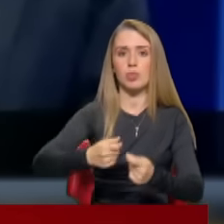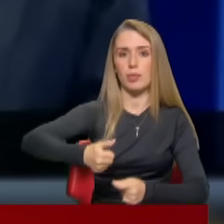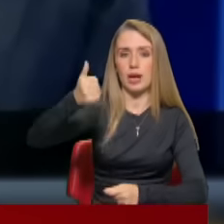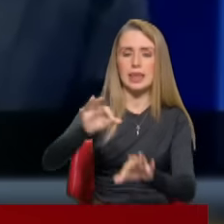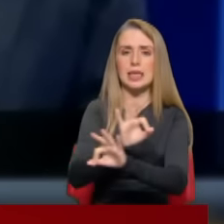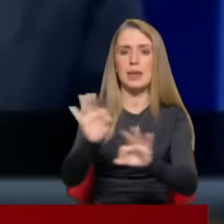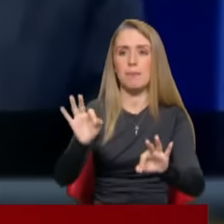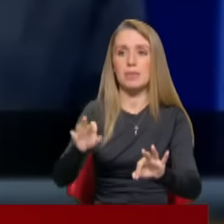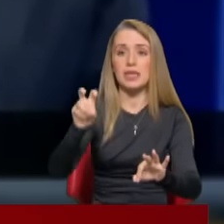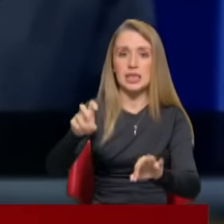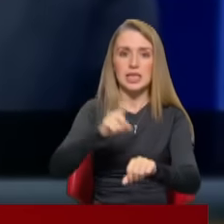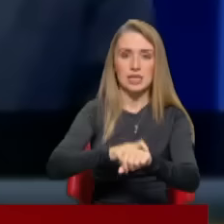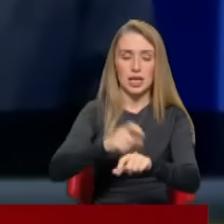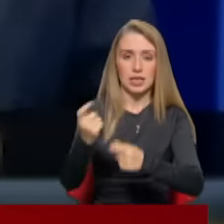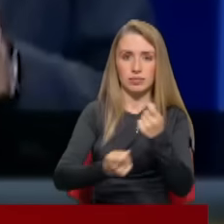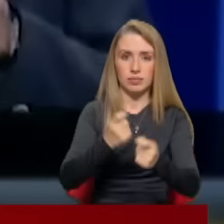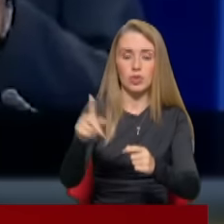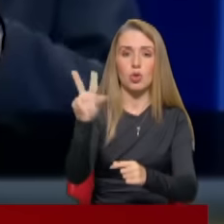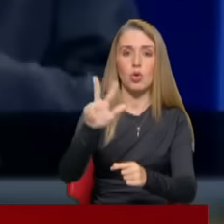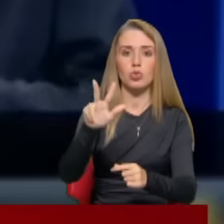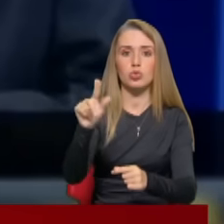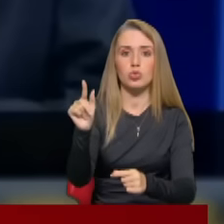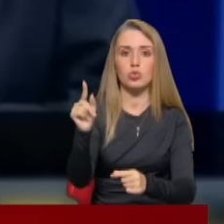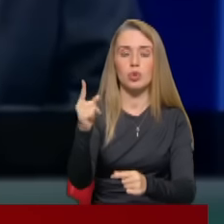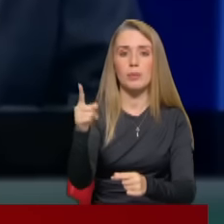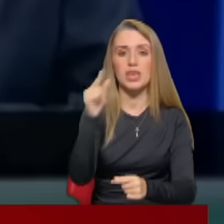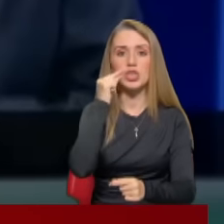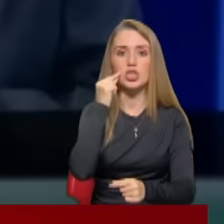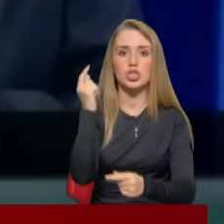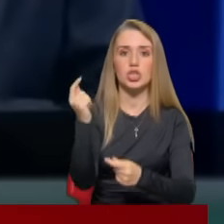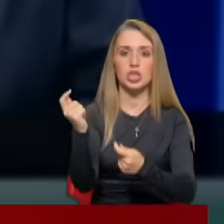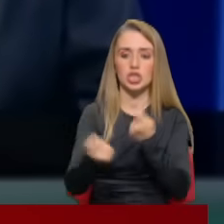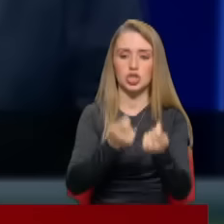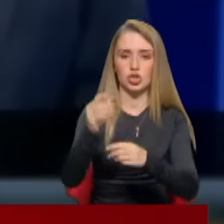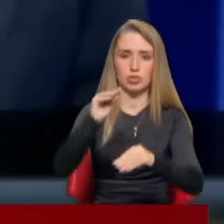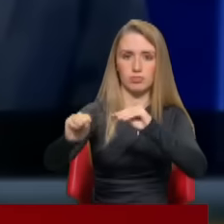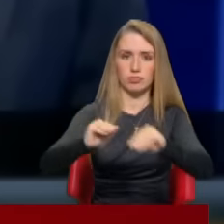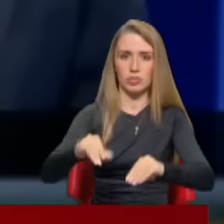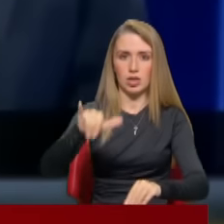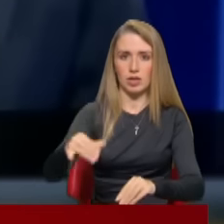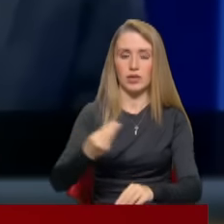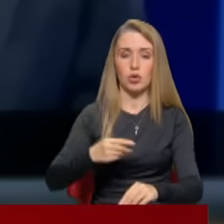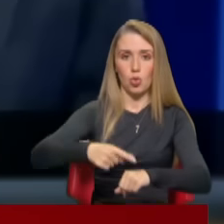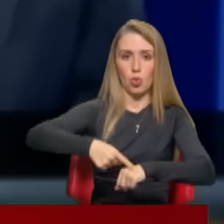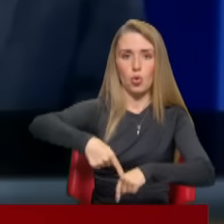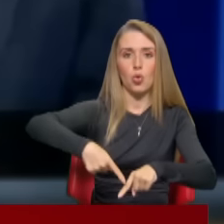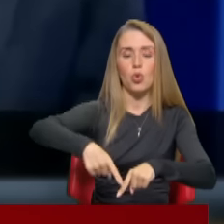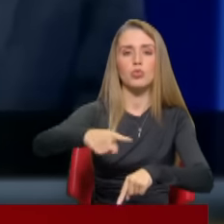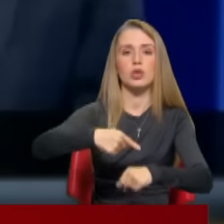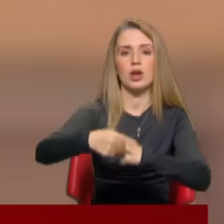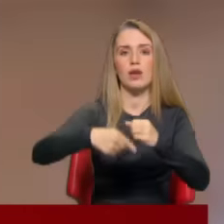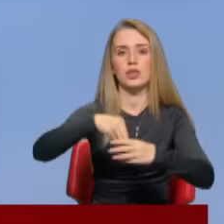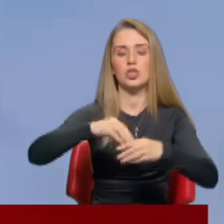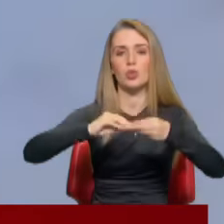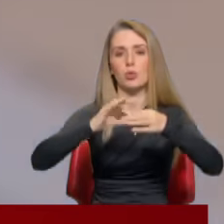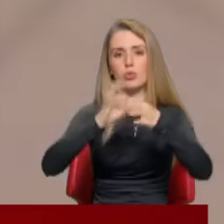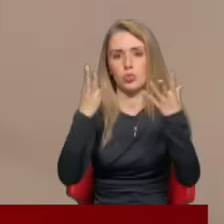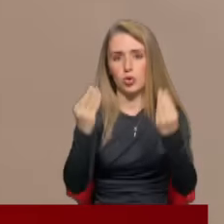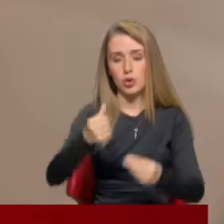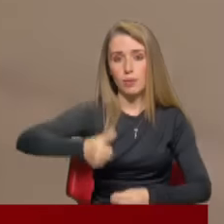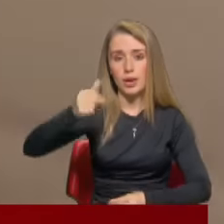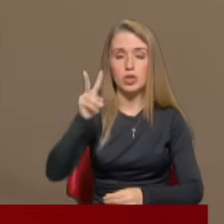tam zamanlı 30 bin ilave personel istihdam hakkı bize sunacaklar. Önümüzdeki hafta bu problemi de çözmüş olacağız. Bakanın